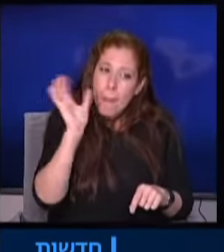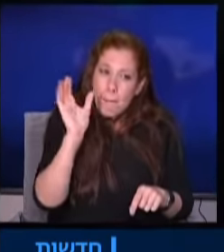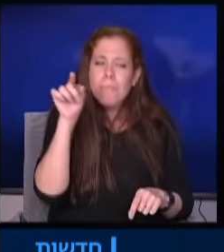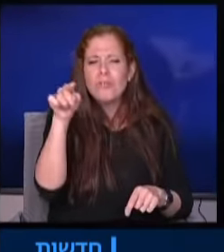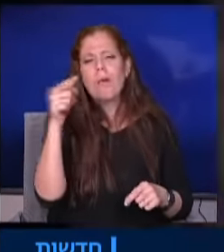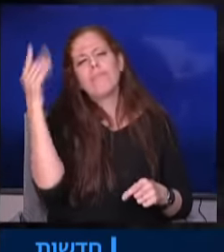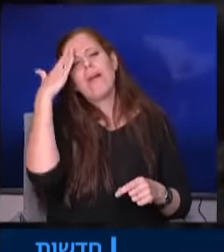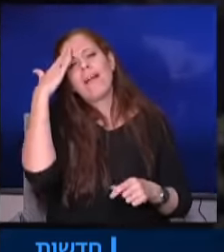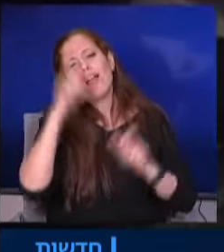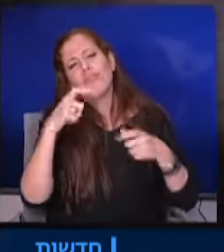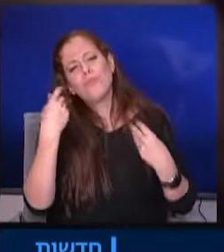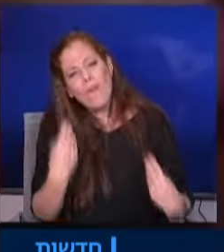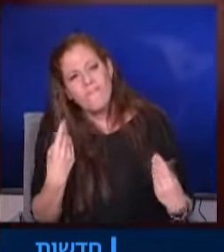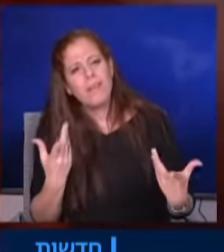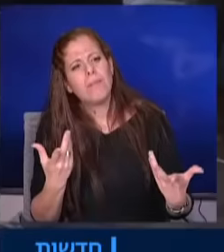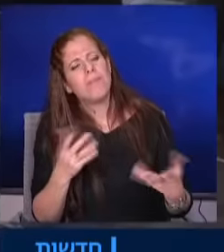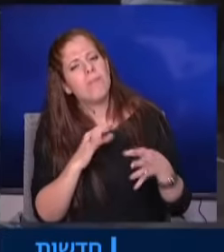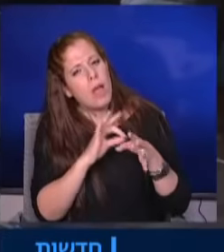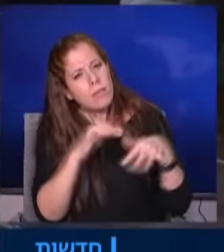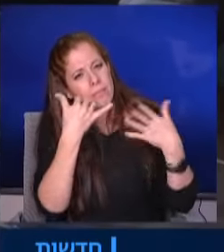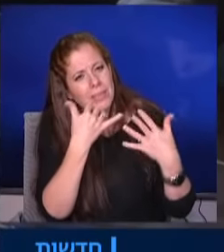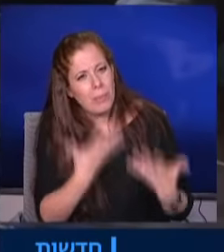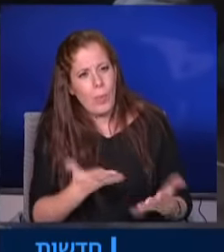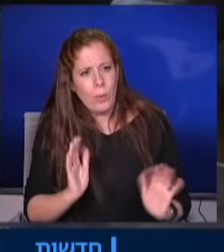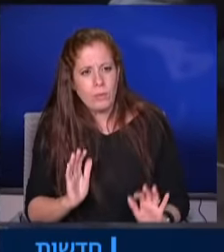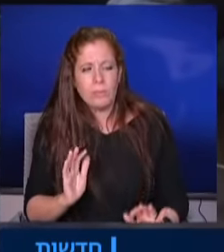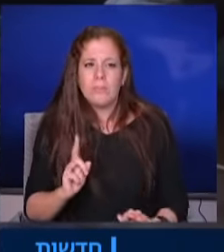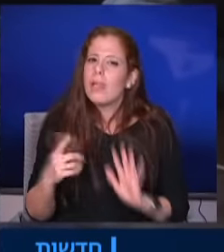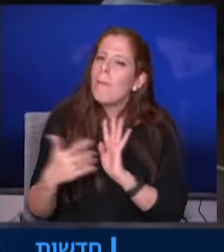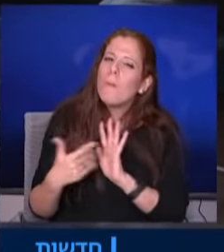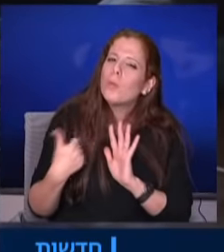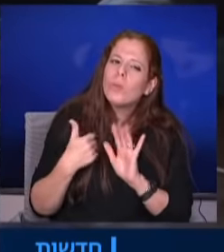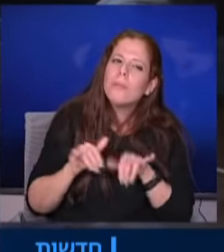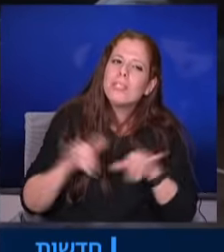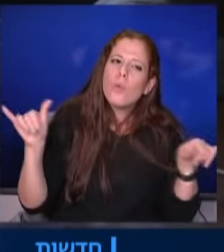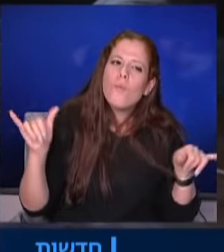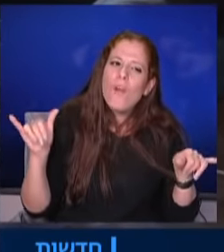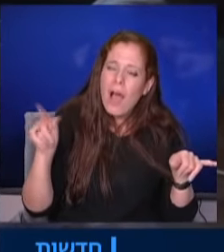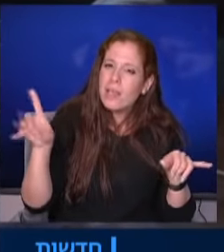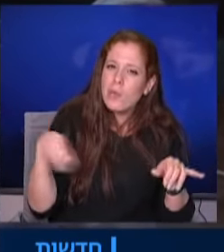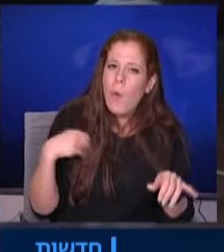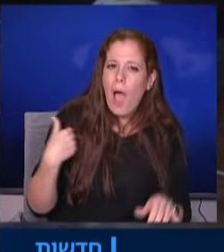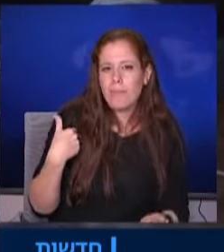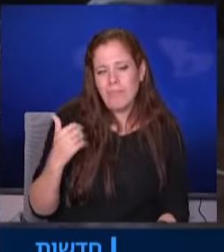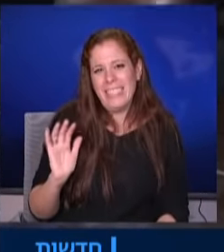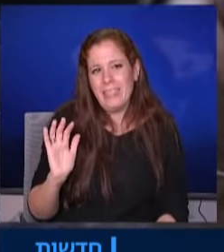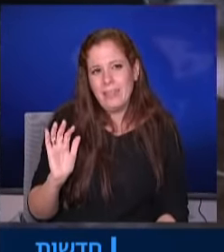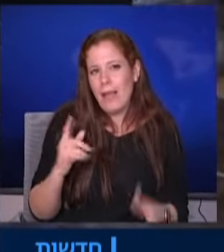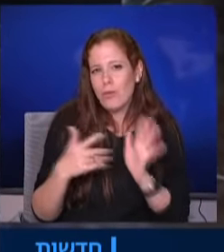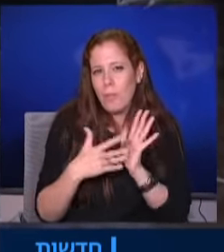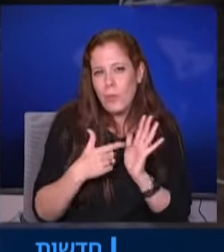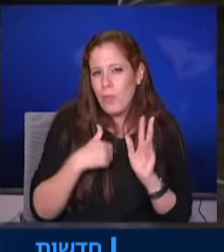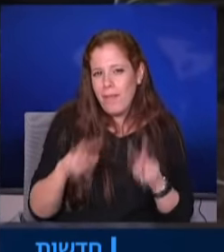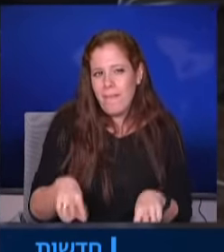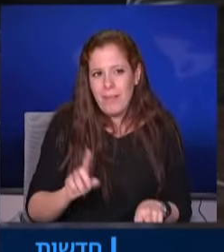אנשים טובים, וידריכו, יכוונו אותו. They didn't check me in the airport like crazy because he was with me. That was a